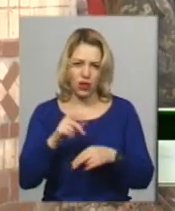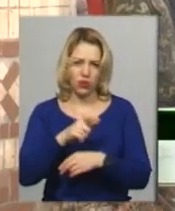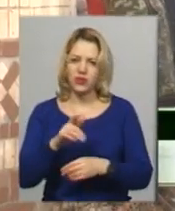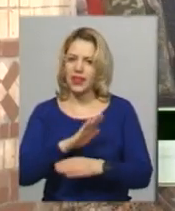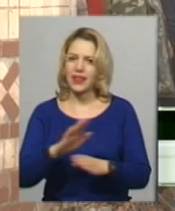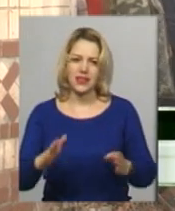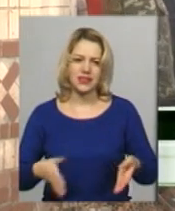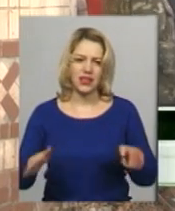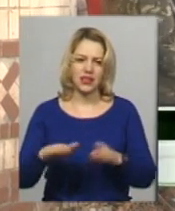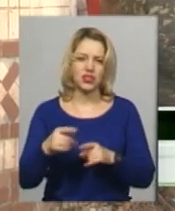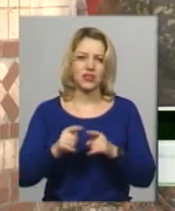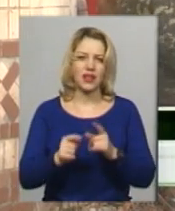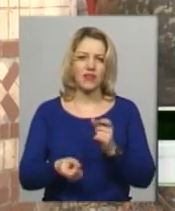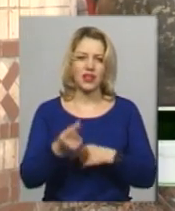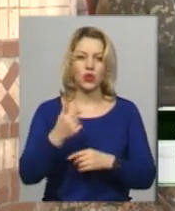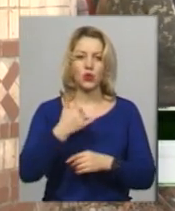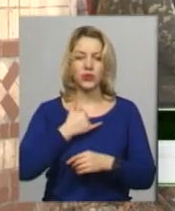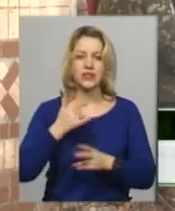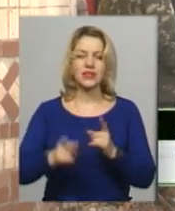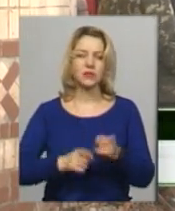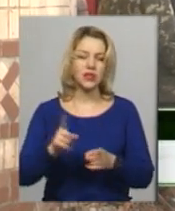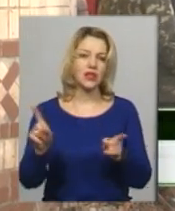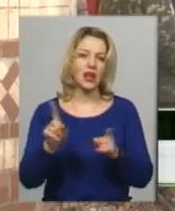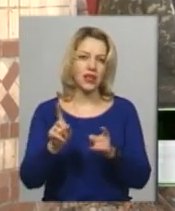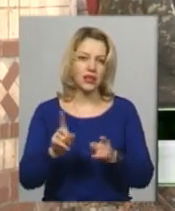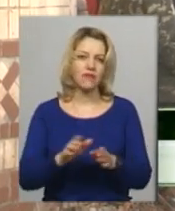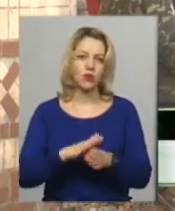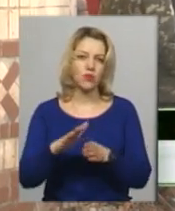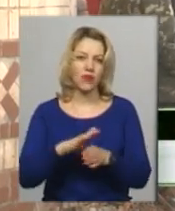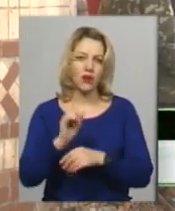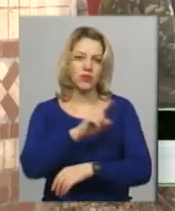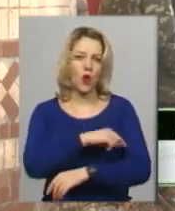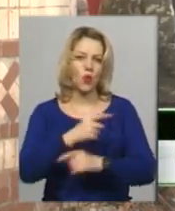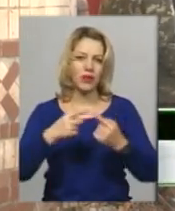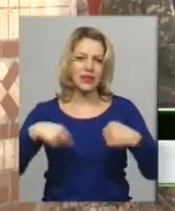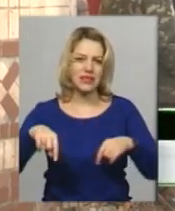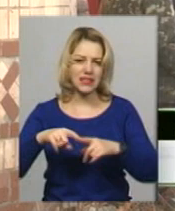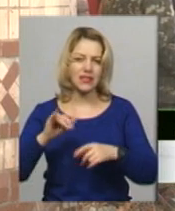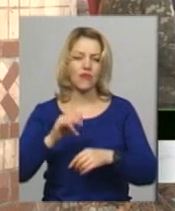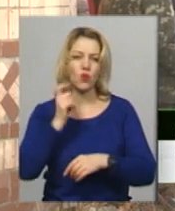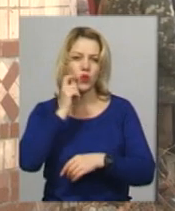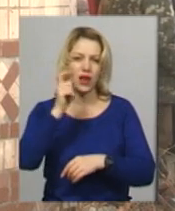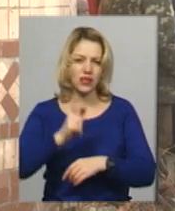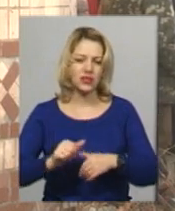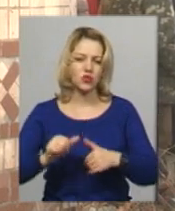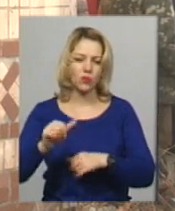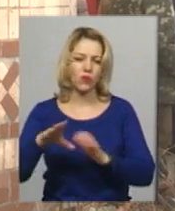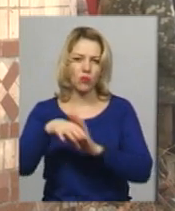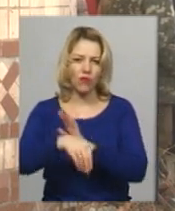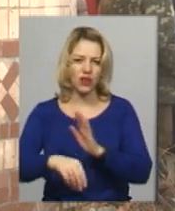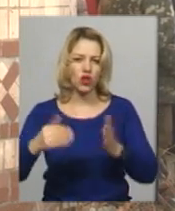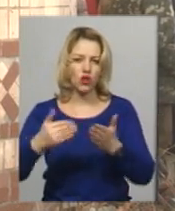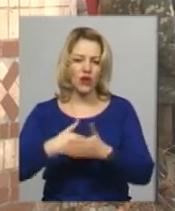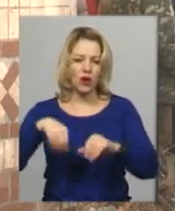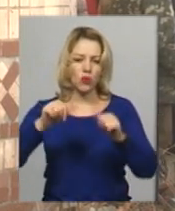внаслідок змін, які відбуваються в медицині в Україні, зокрема, з порадженням нової моделі